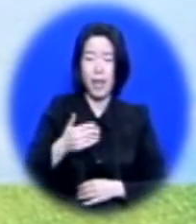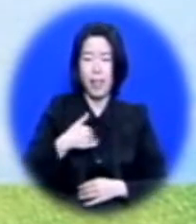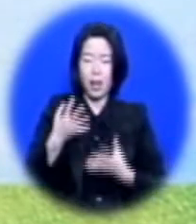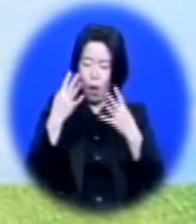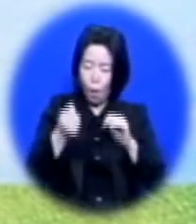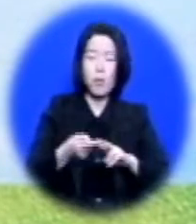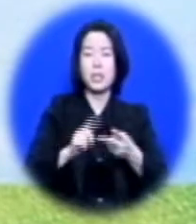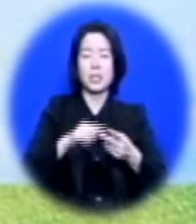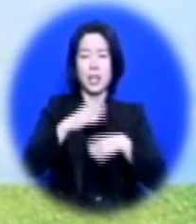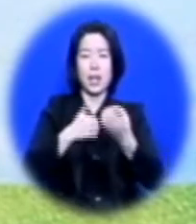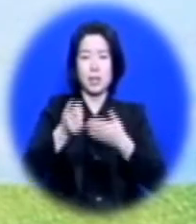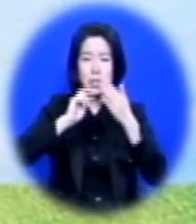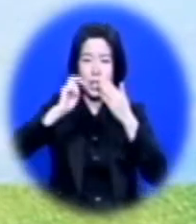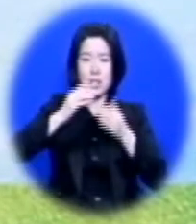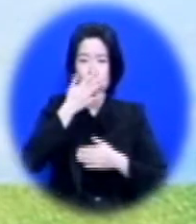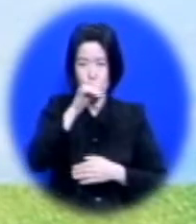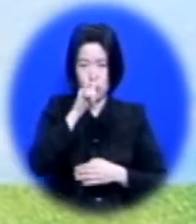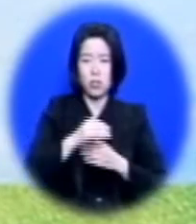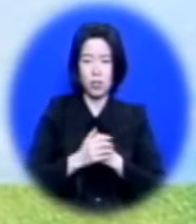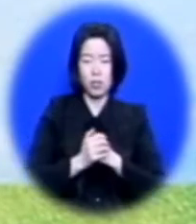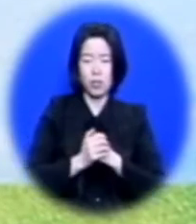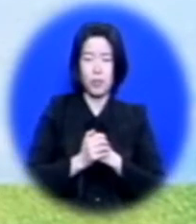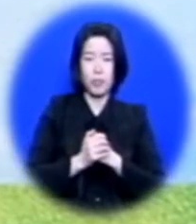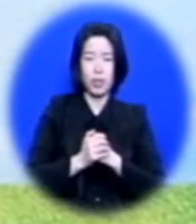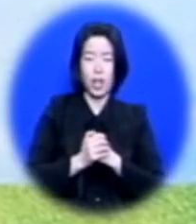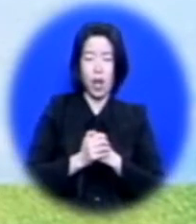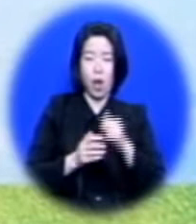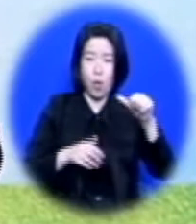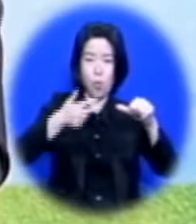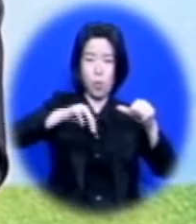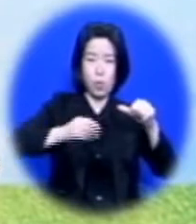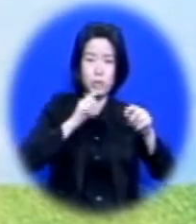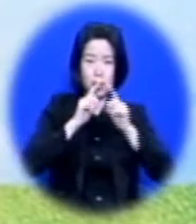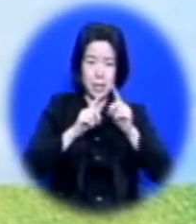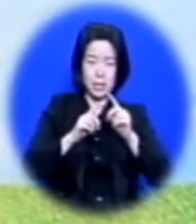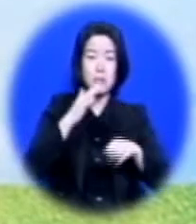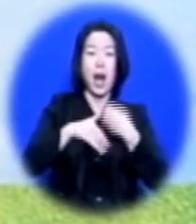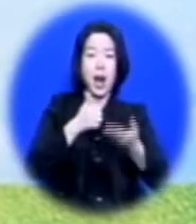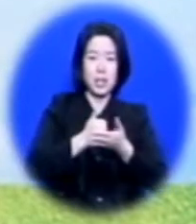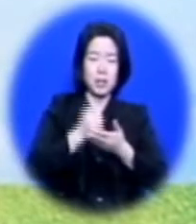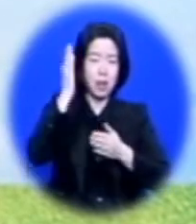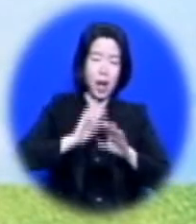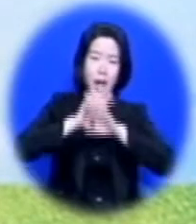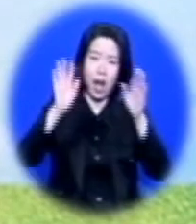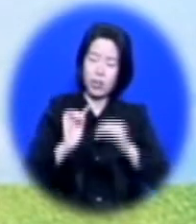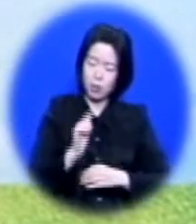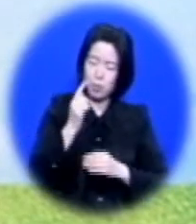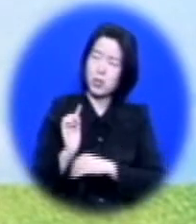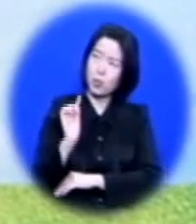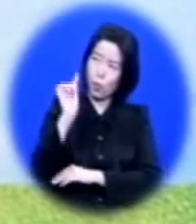얼마든지 하나님을 찬양할 수 있잖아 5절 말씀에 보면 하나님 하늘 높이 높임을